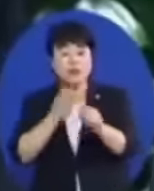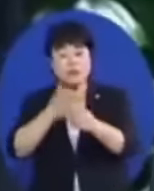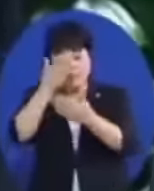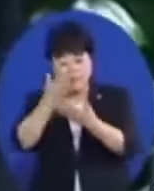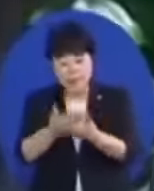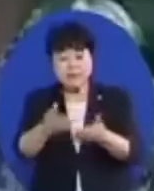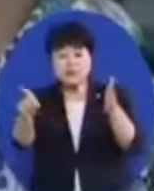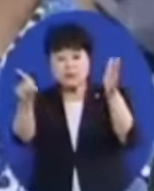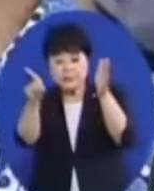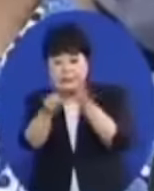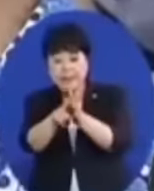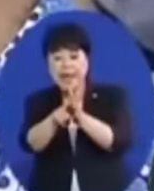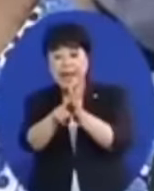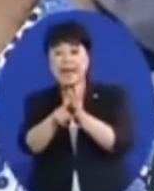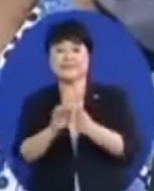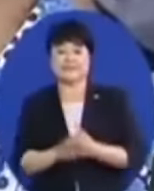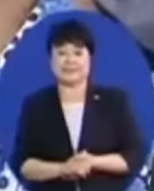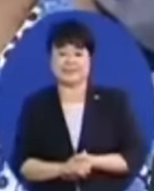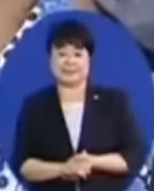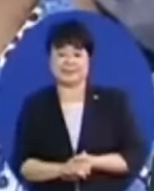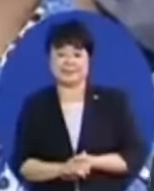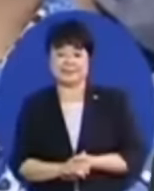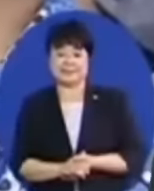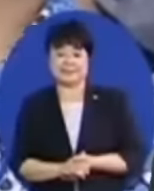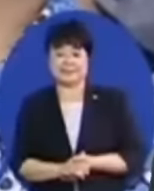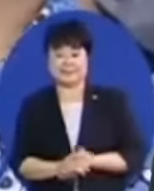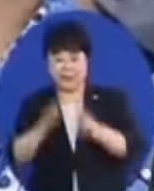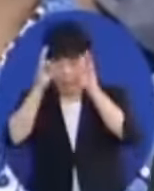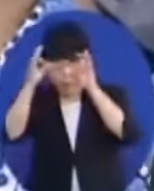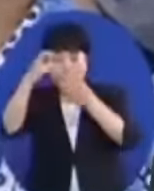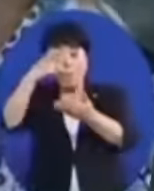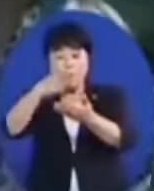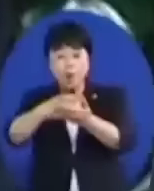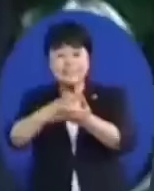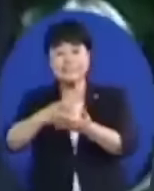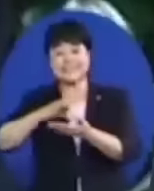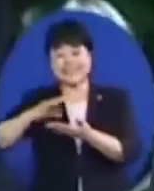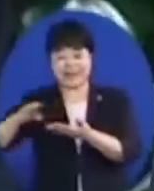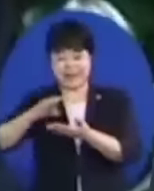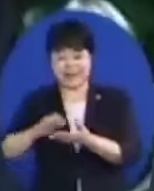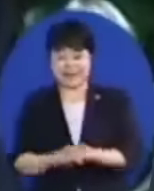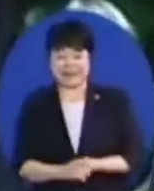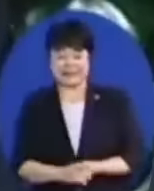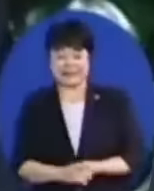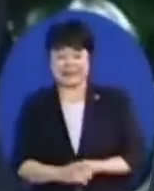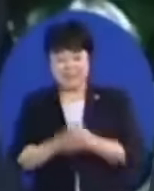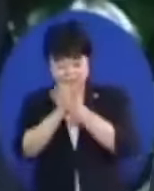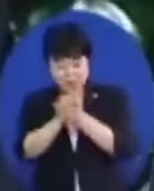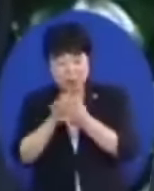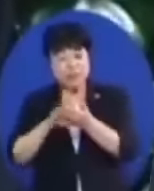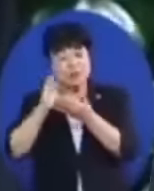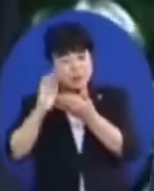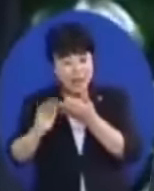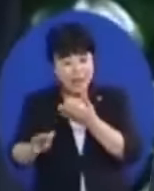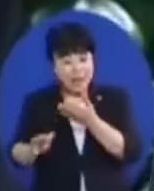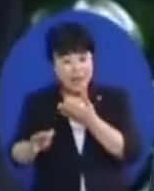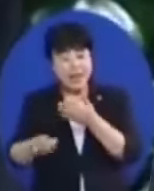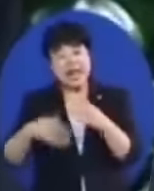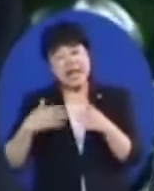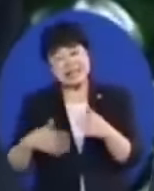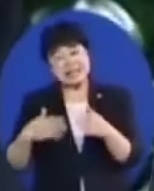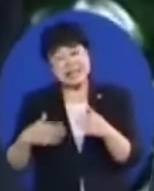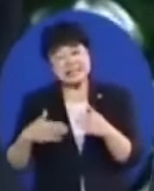것은 받은 줄로 믿으라고 했는데 바라봄의 법칙을 사용해야 되는 것입니다. 내가 기도하고 난 다음에는